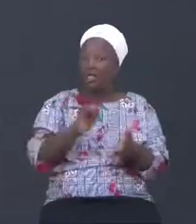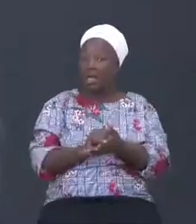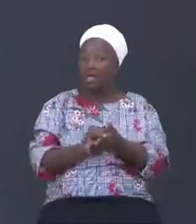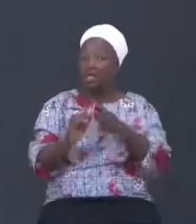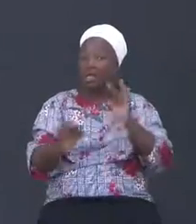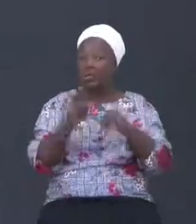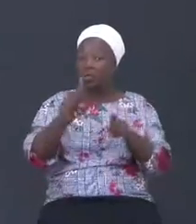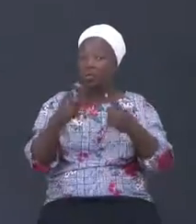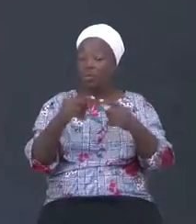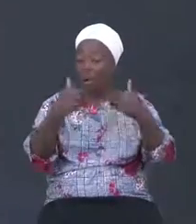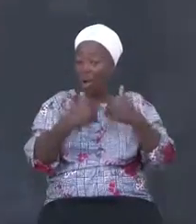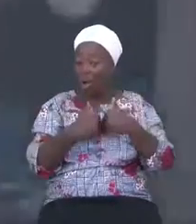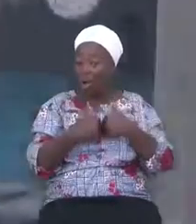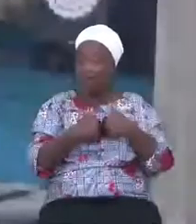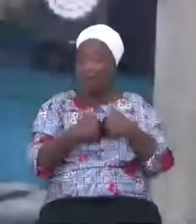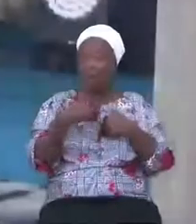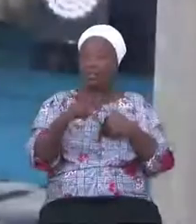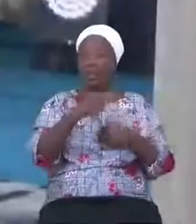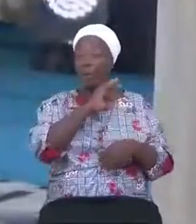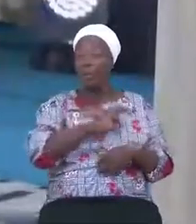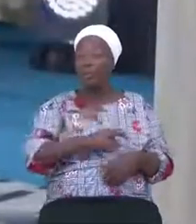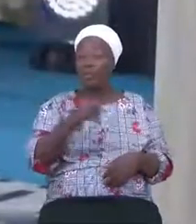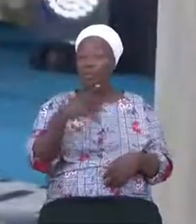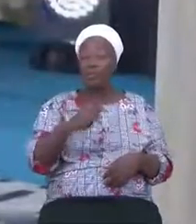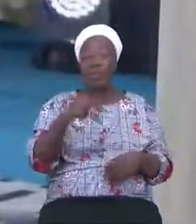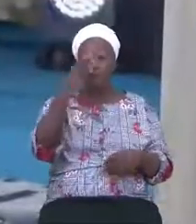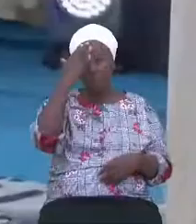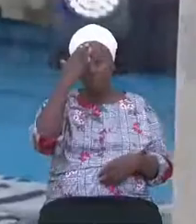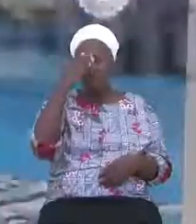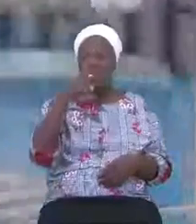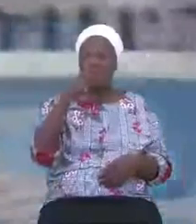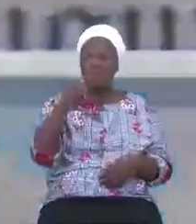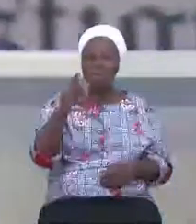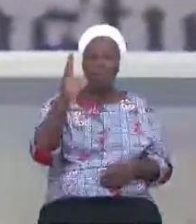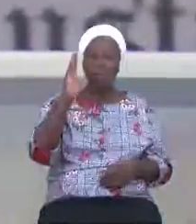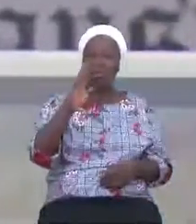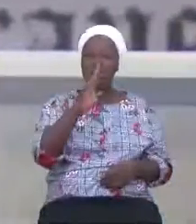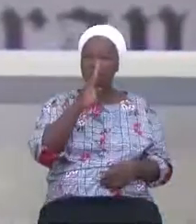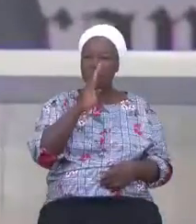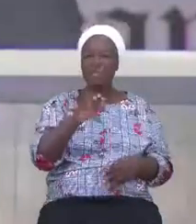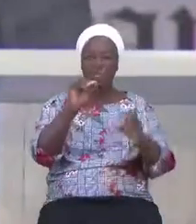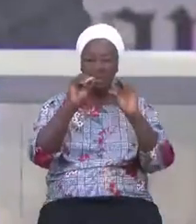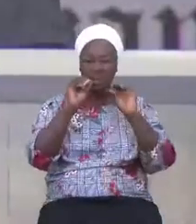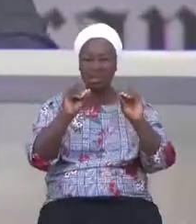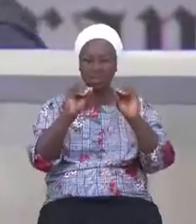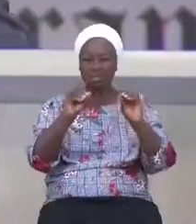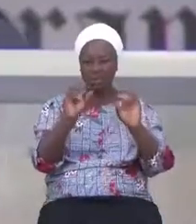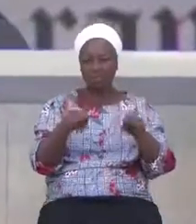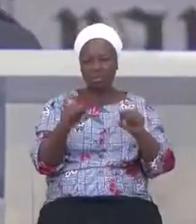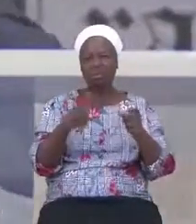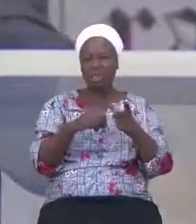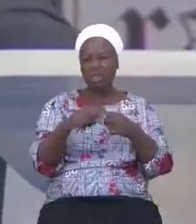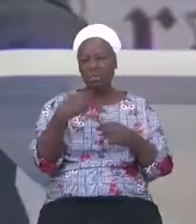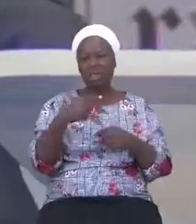tu veux avoir les profits de la connaissance, tu dois être enseignable. Tu dois dire, Seigneur, me